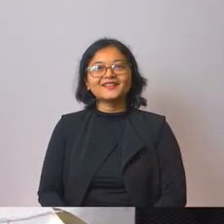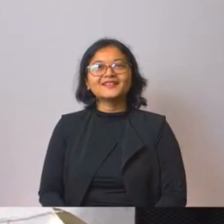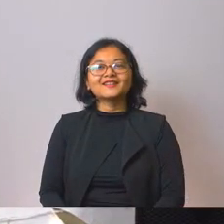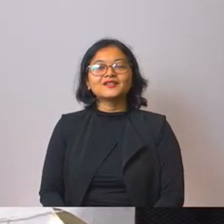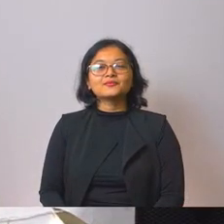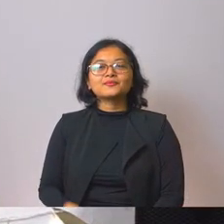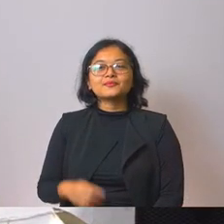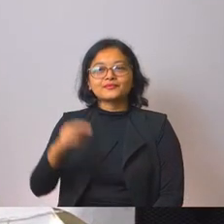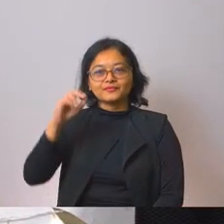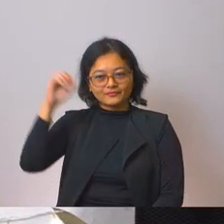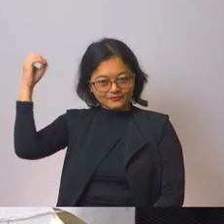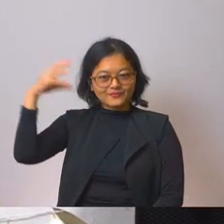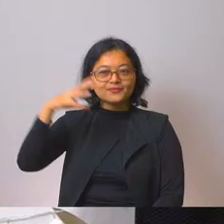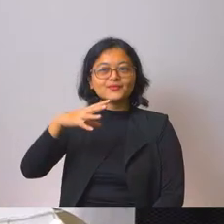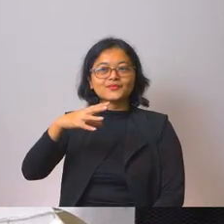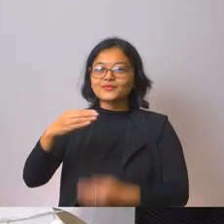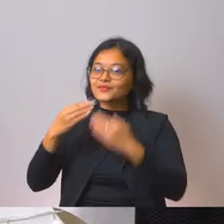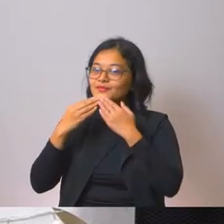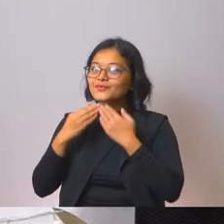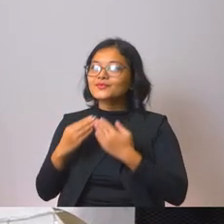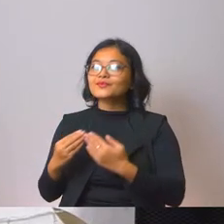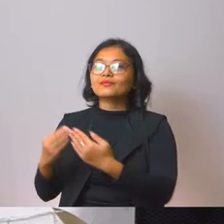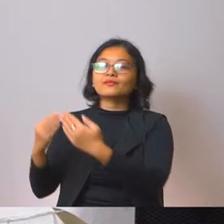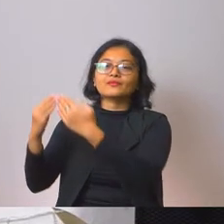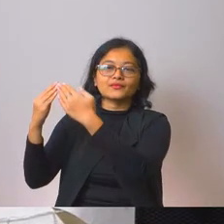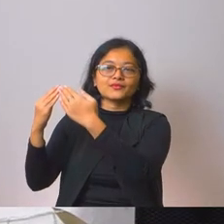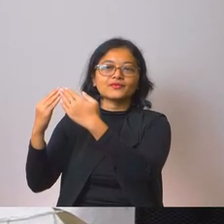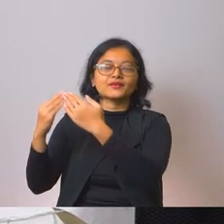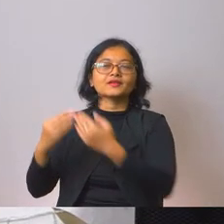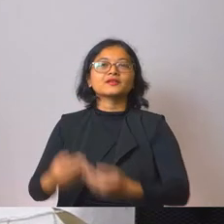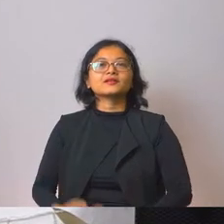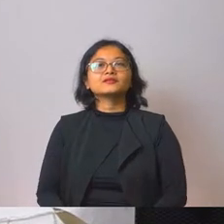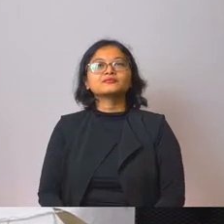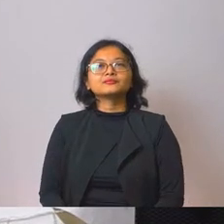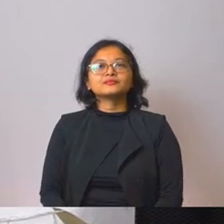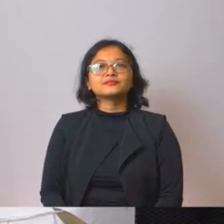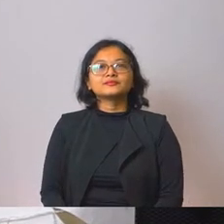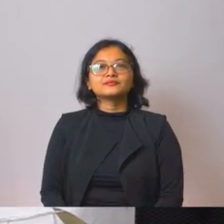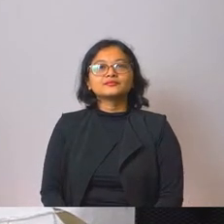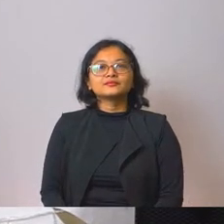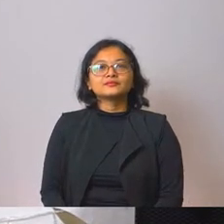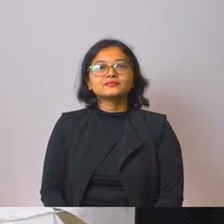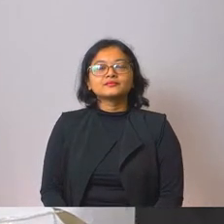Demikian sabda Allah. Syukur kepada Allah.